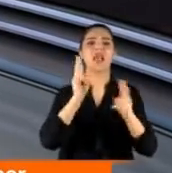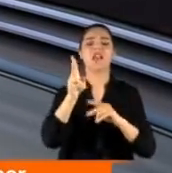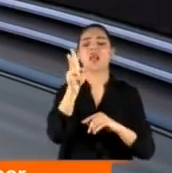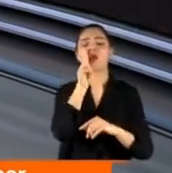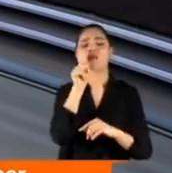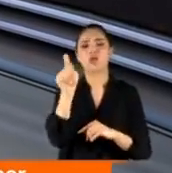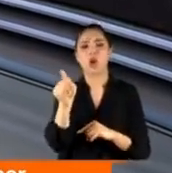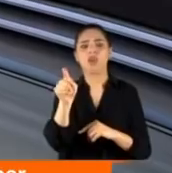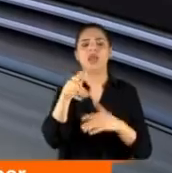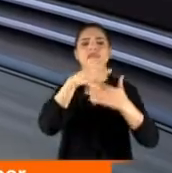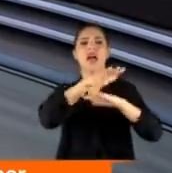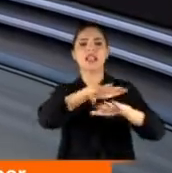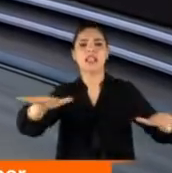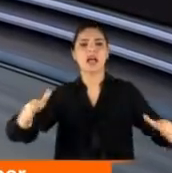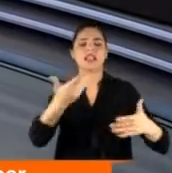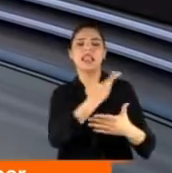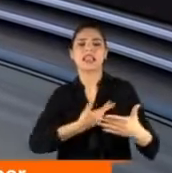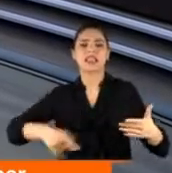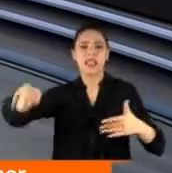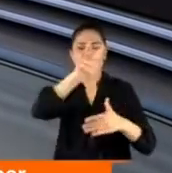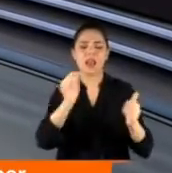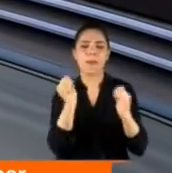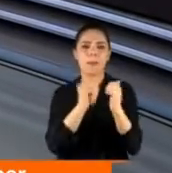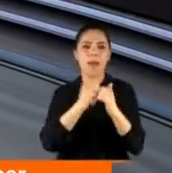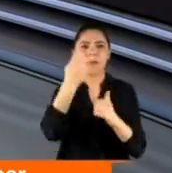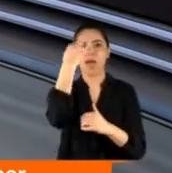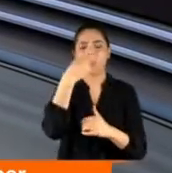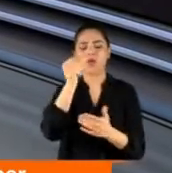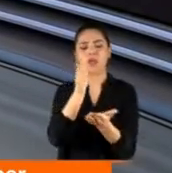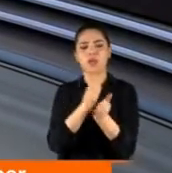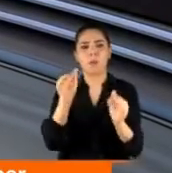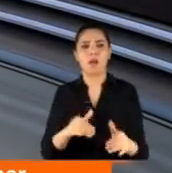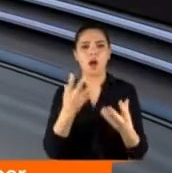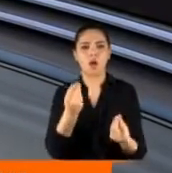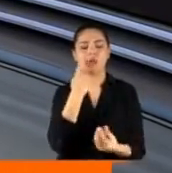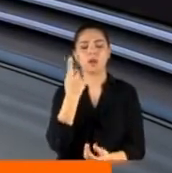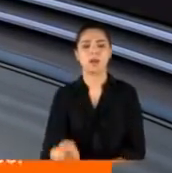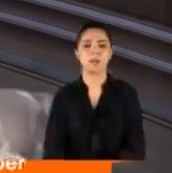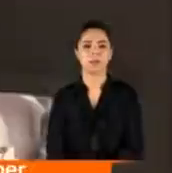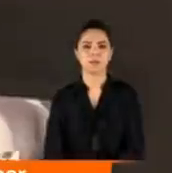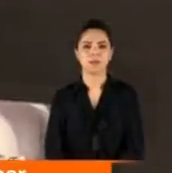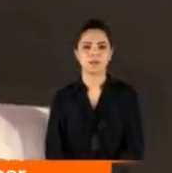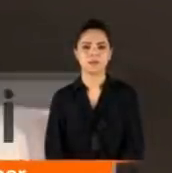son kez sahnedeydi sevenleriyle birlikte ve gözyaşlarıyla toprağa verildi.